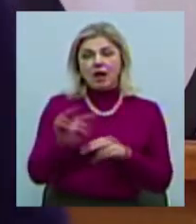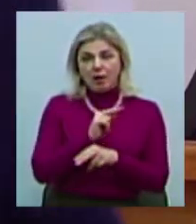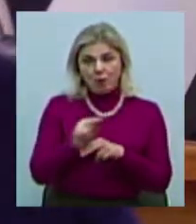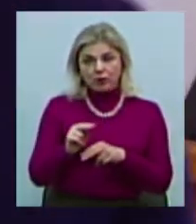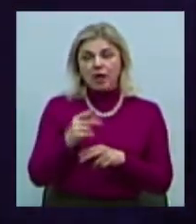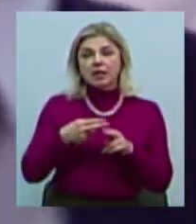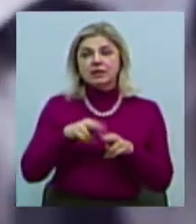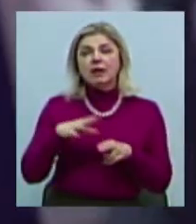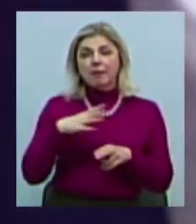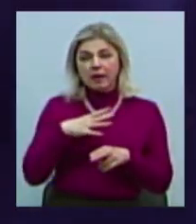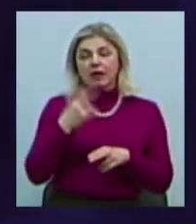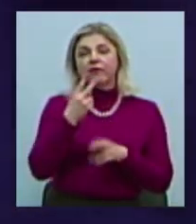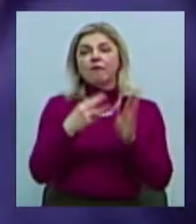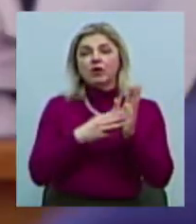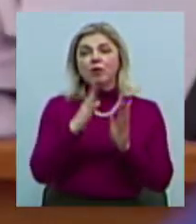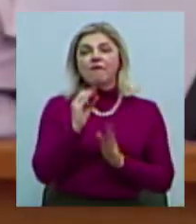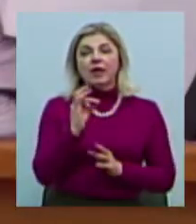вересня 2017 року.